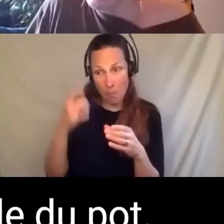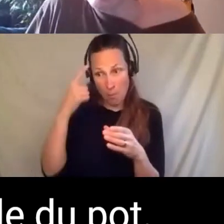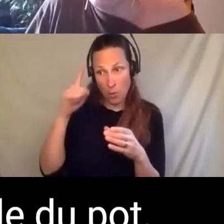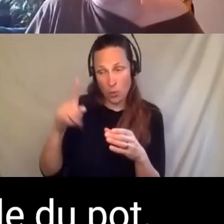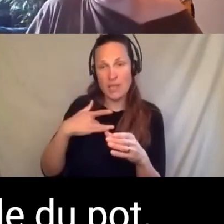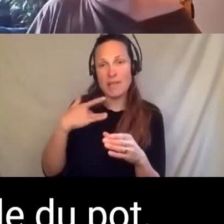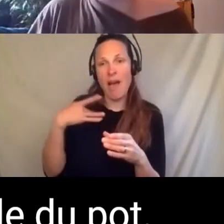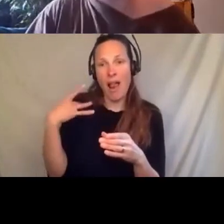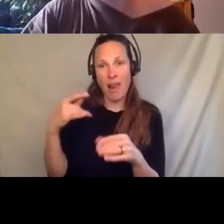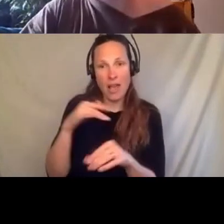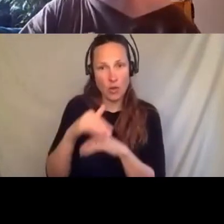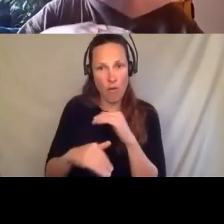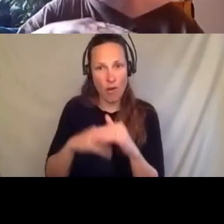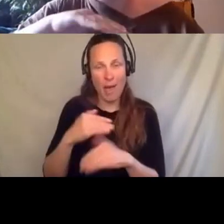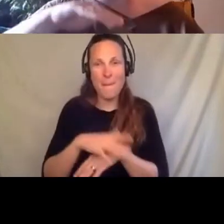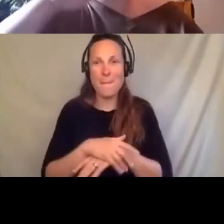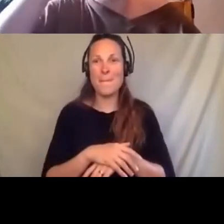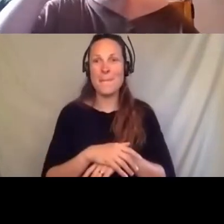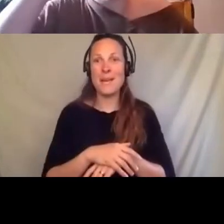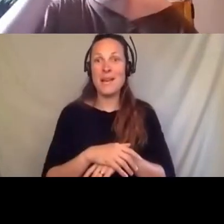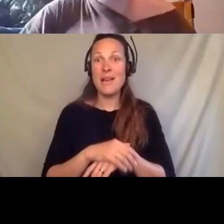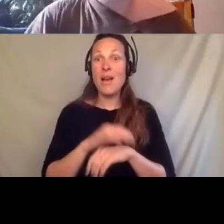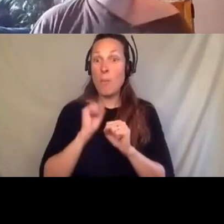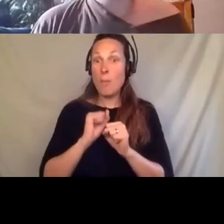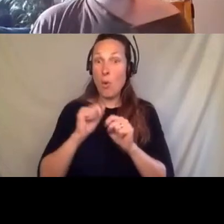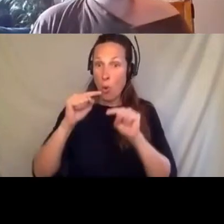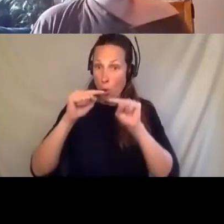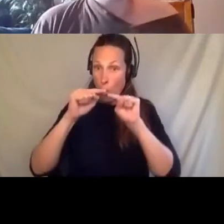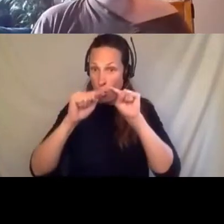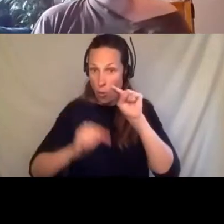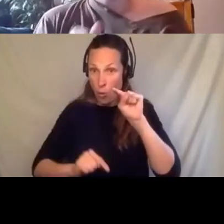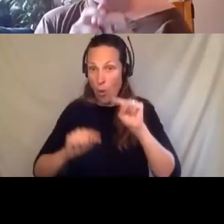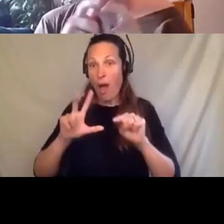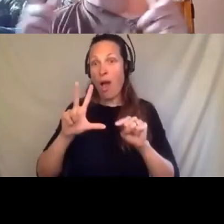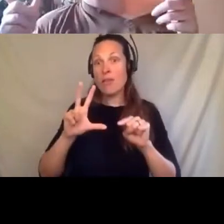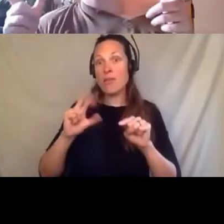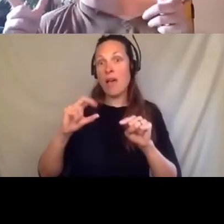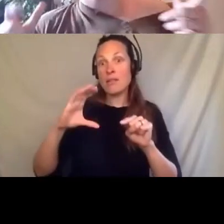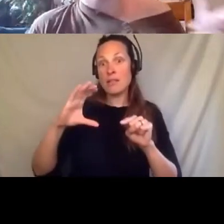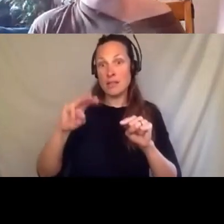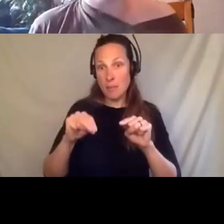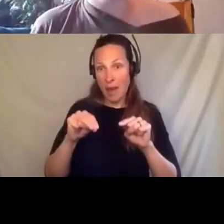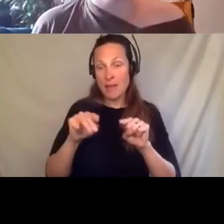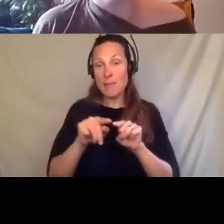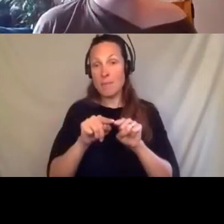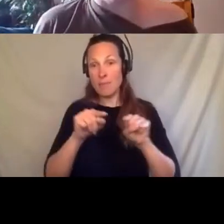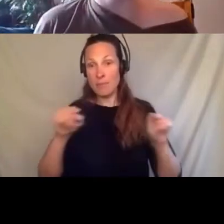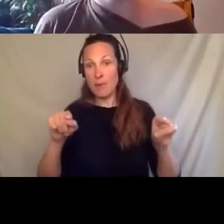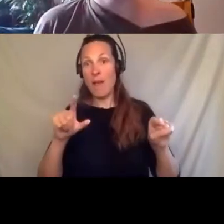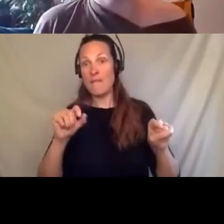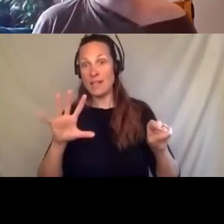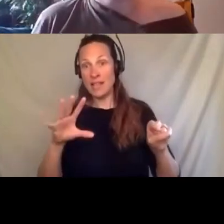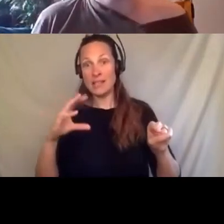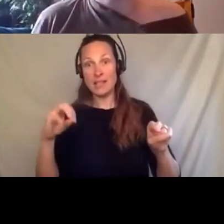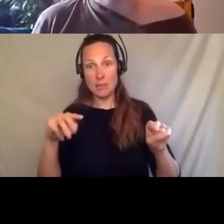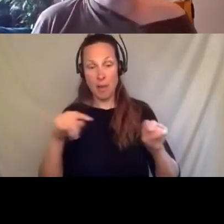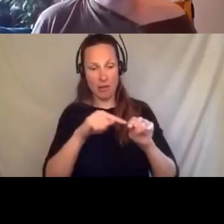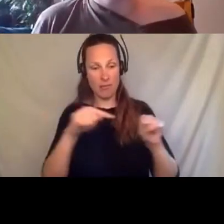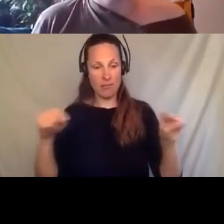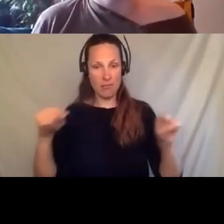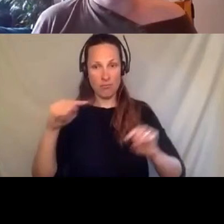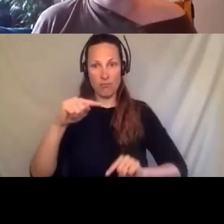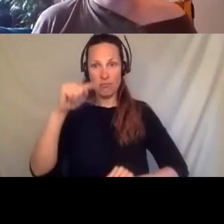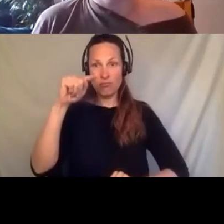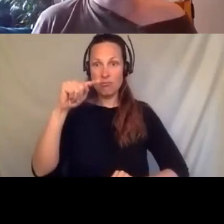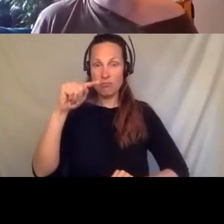Il aime ça être à l'étroit. Vous pouvez prendre un pot de 30 cm de creux et 25 cm de large.